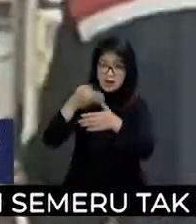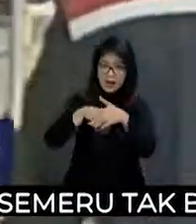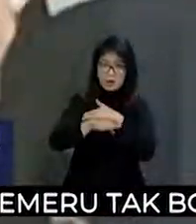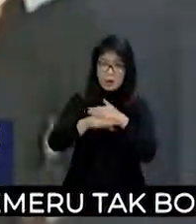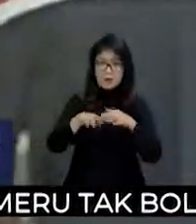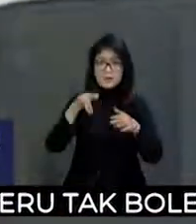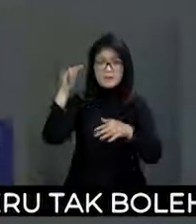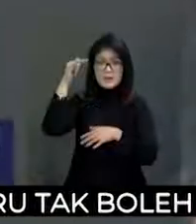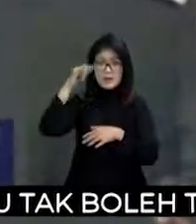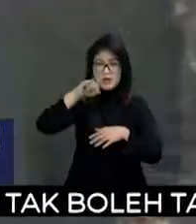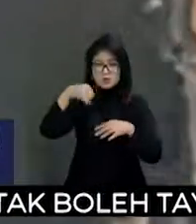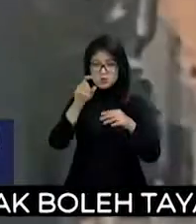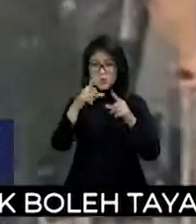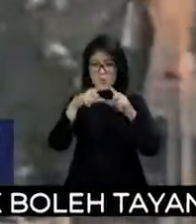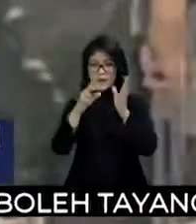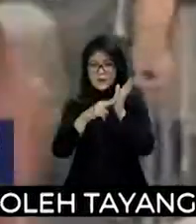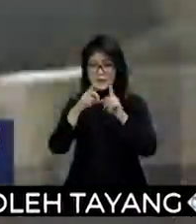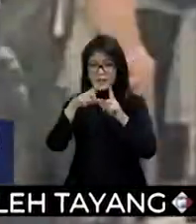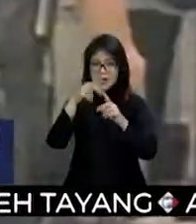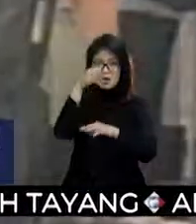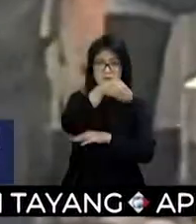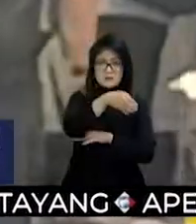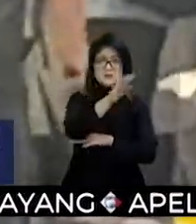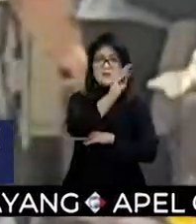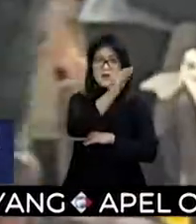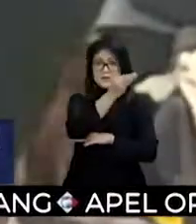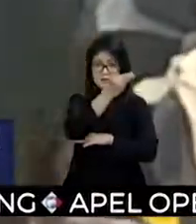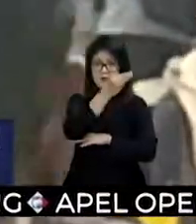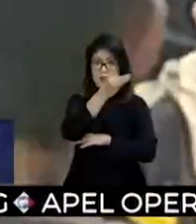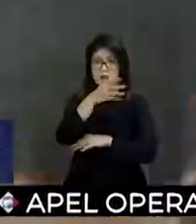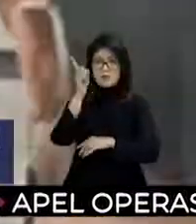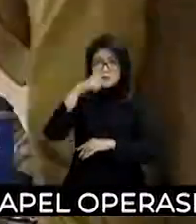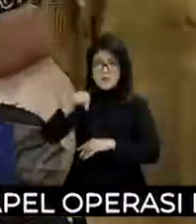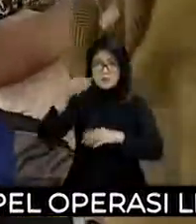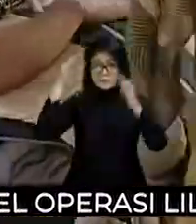jadwal penerbangan paling banyak tujuan Jakarta, Balikpapan, Banjarmasin,